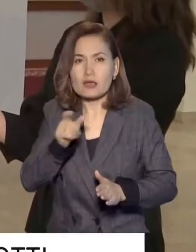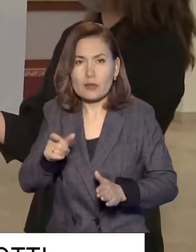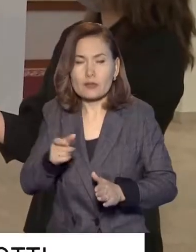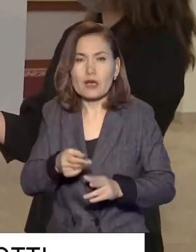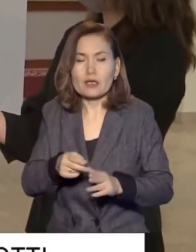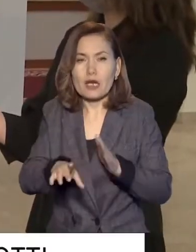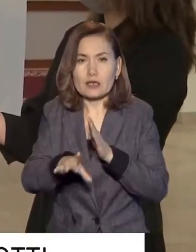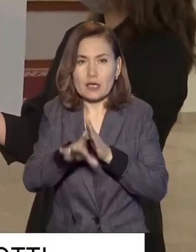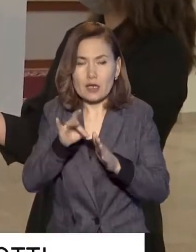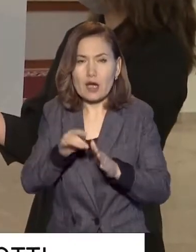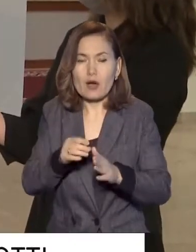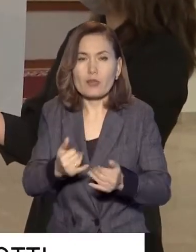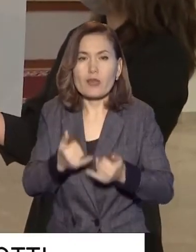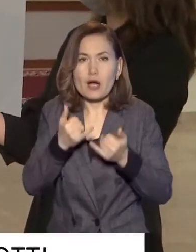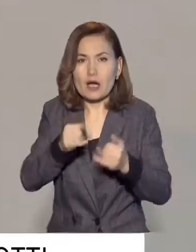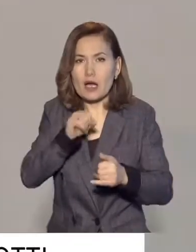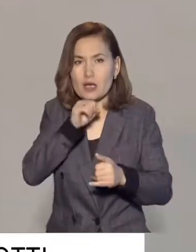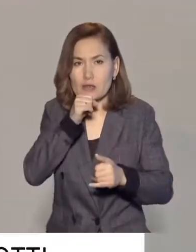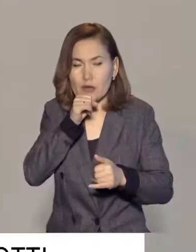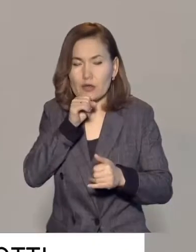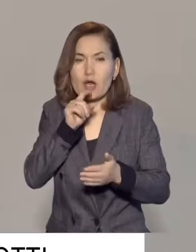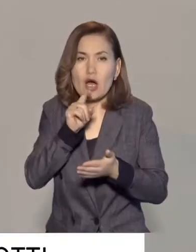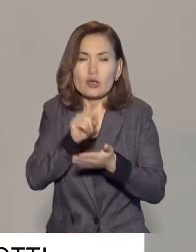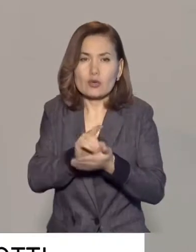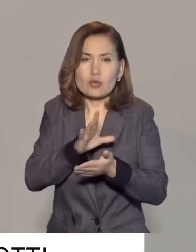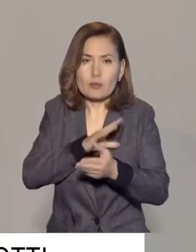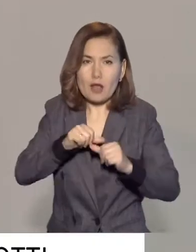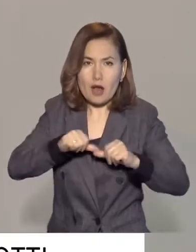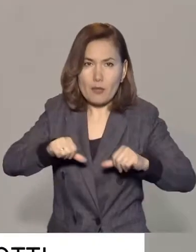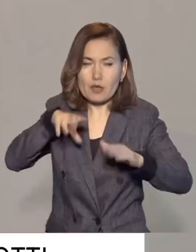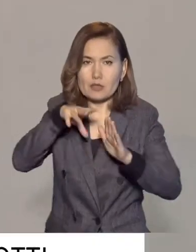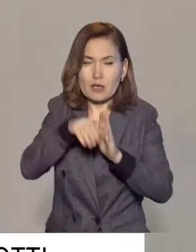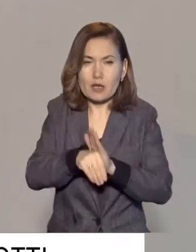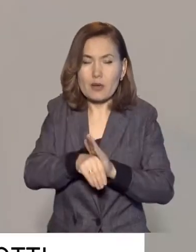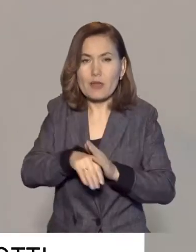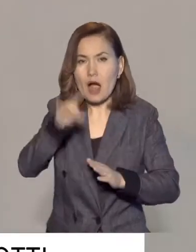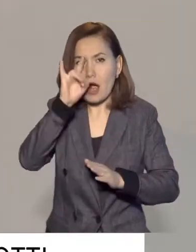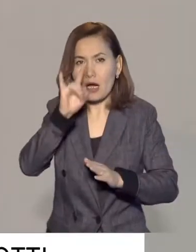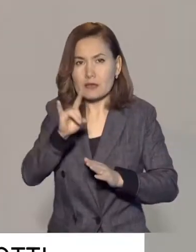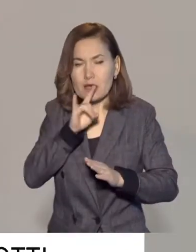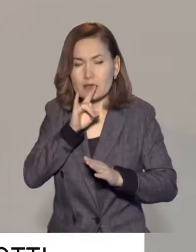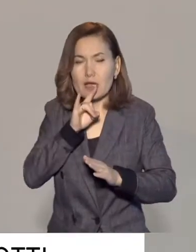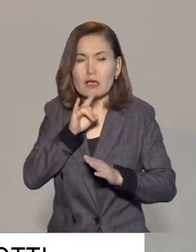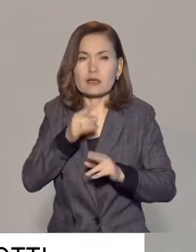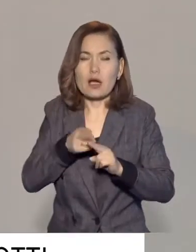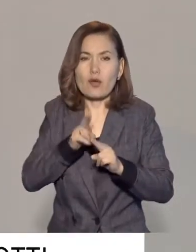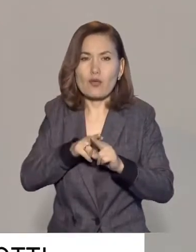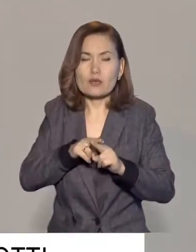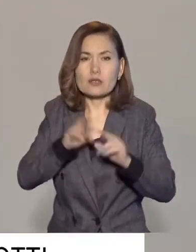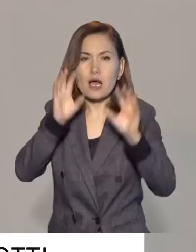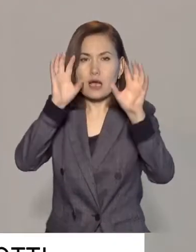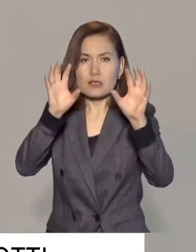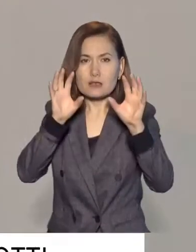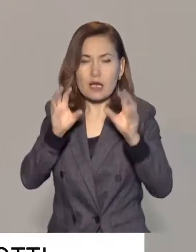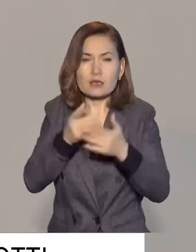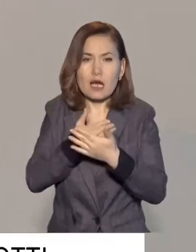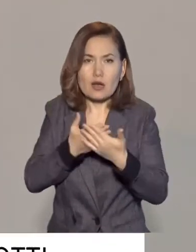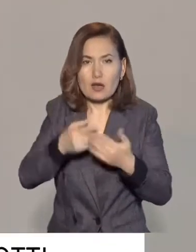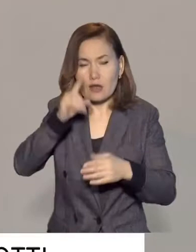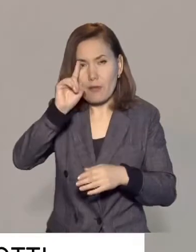сыйлы ақсақалдарымыз болуы қажет. Қазақтың салт-дәстүрін насихаттауда, діни ағымдардың әртүрлі